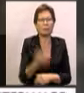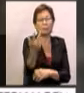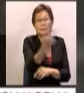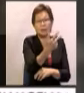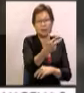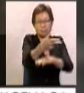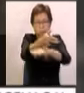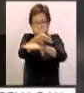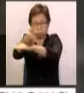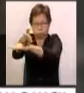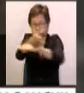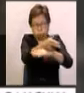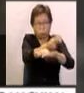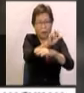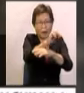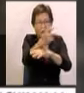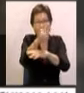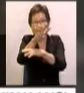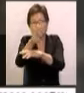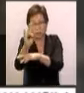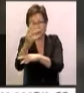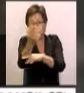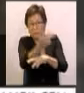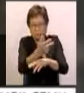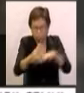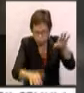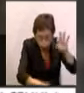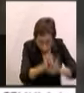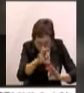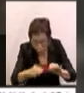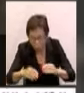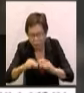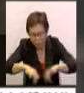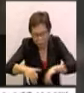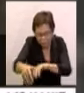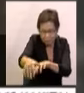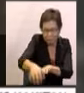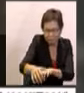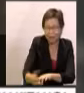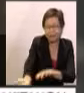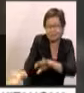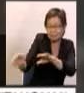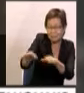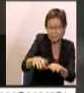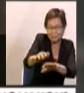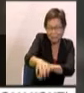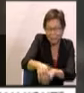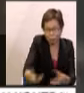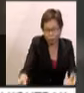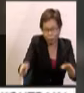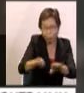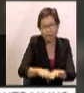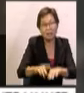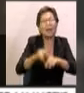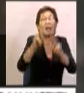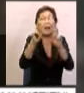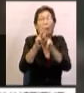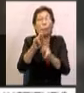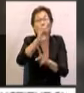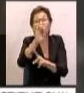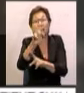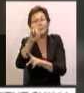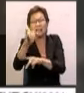Tiga laras senapang jenis AK-47 itu ditemukan tertanam dalam semak di Kampung Gemang, Jeli, Kelantan. Penemuan